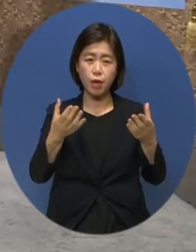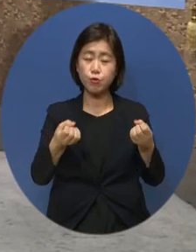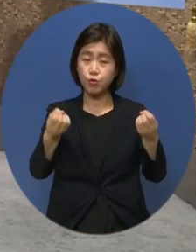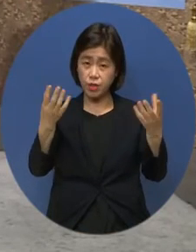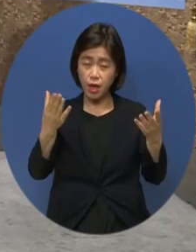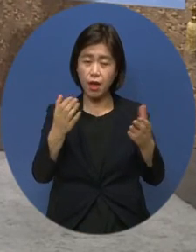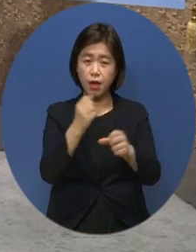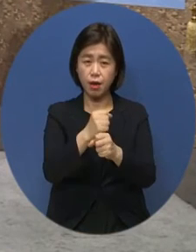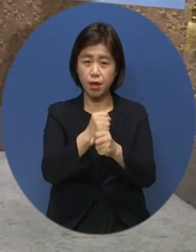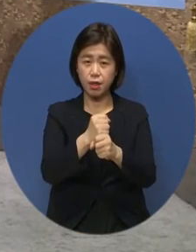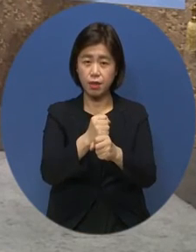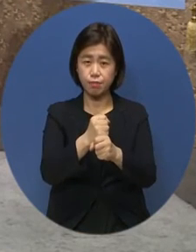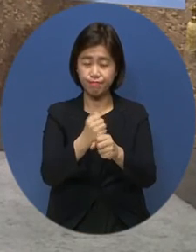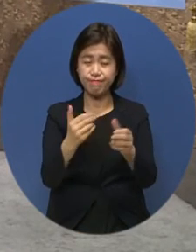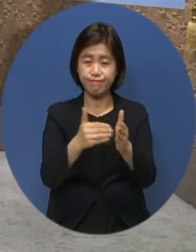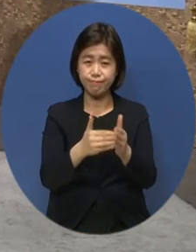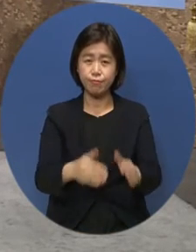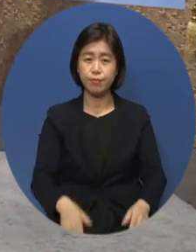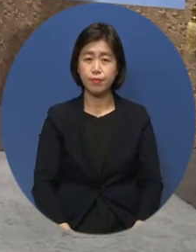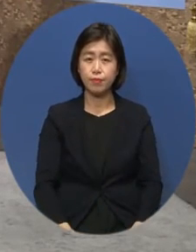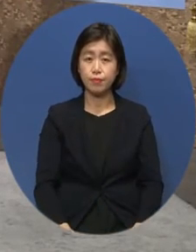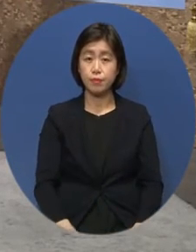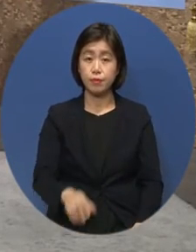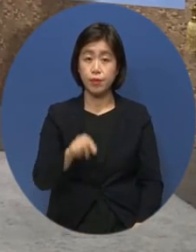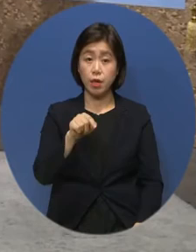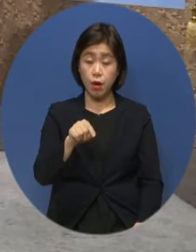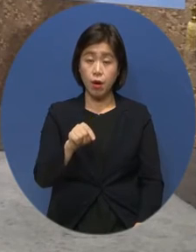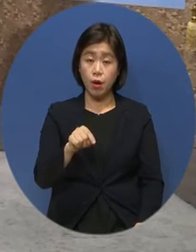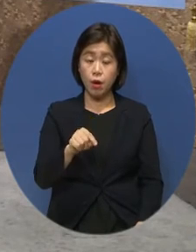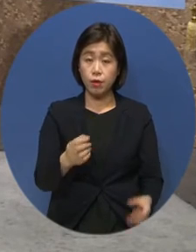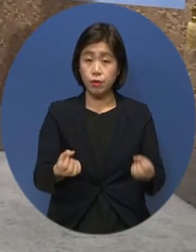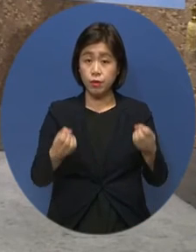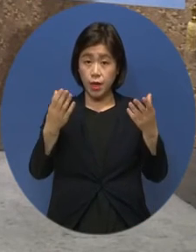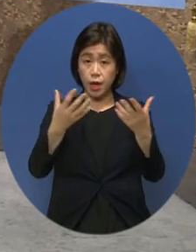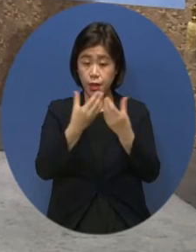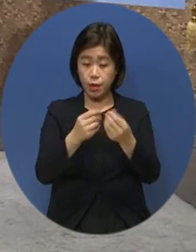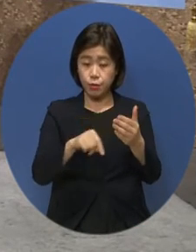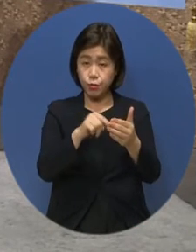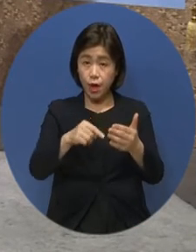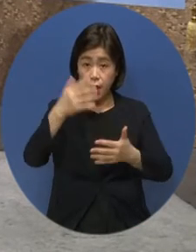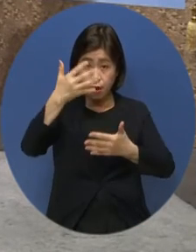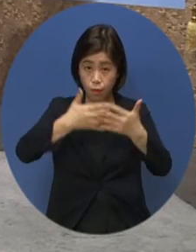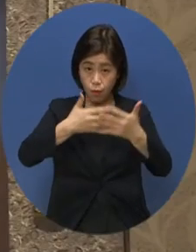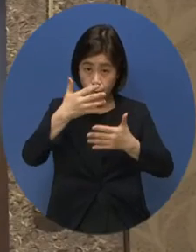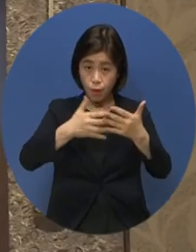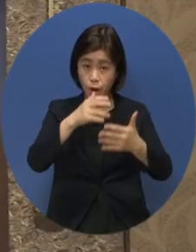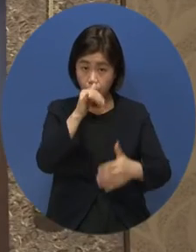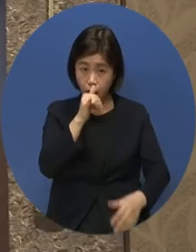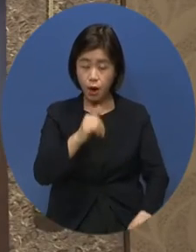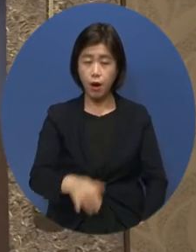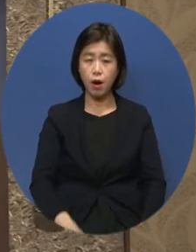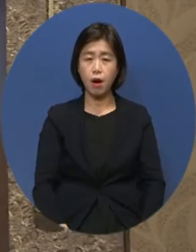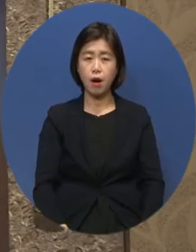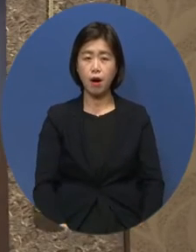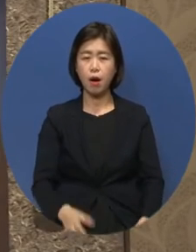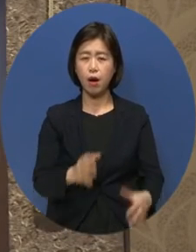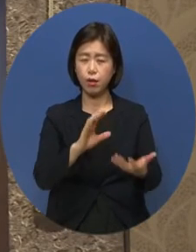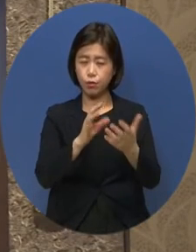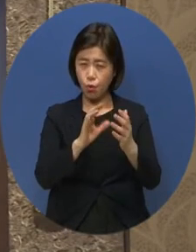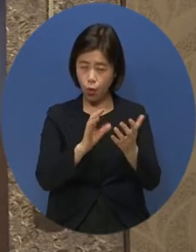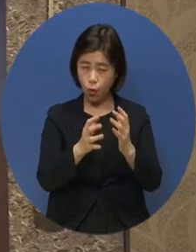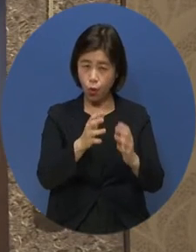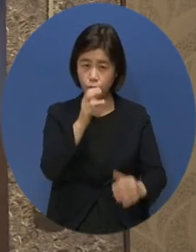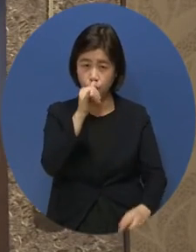페스티벌의 에 내용 중에는 우리의 다양한 콘텐츠를 통해서 여기에는 뭐 영화제도 있고